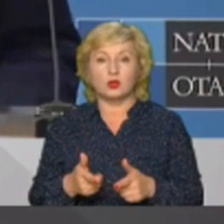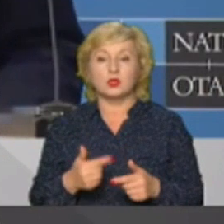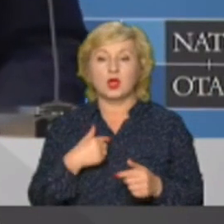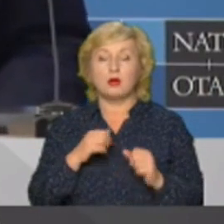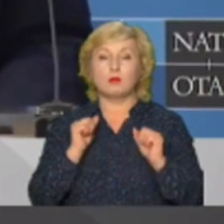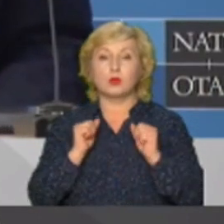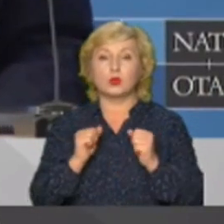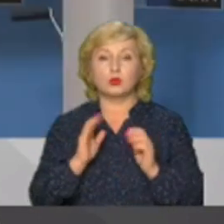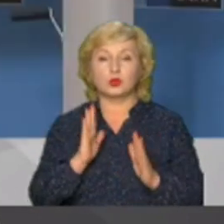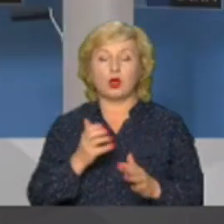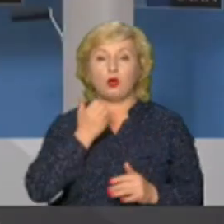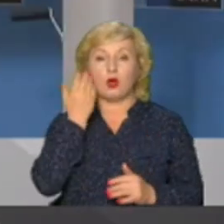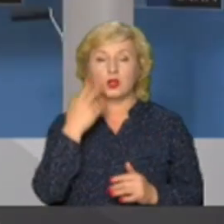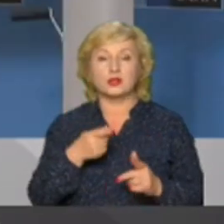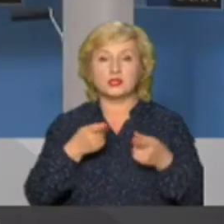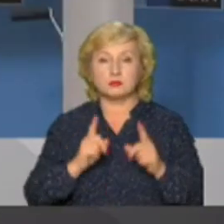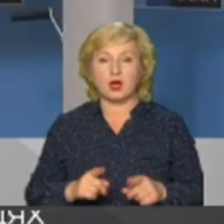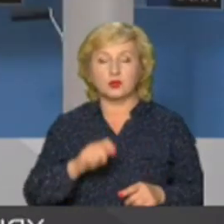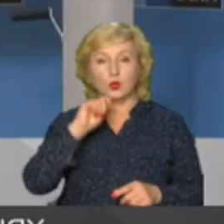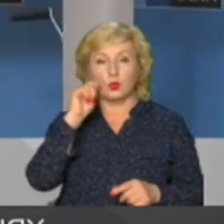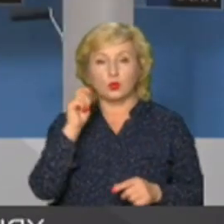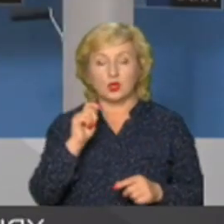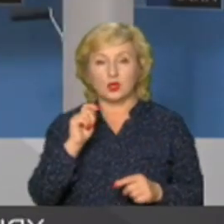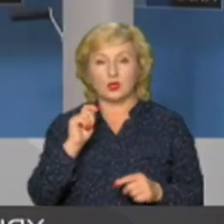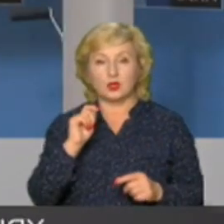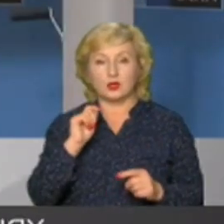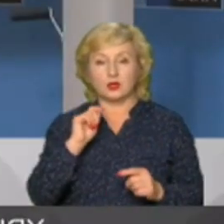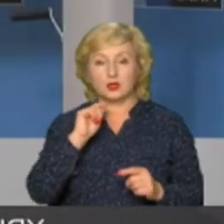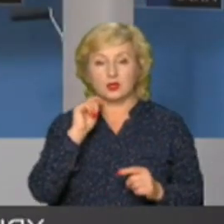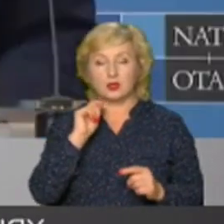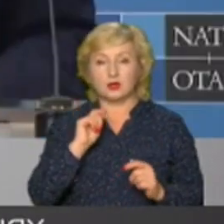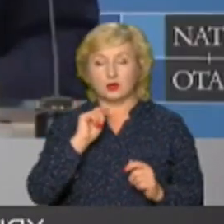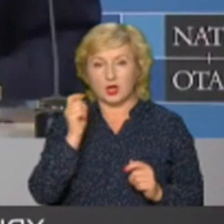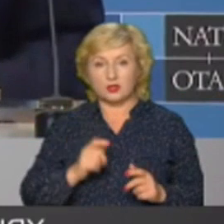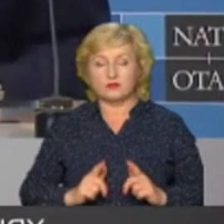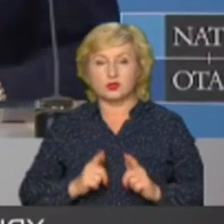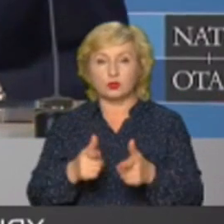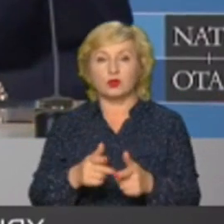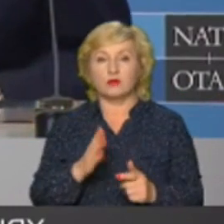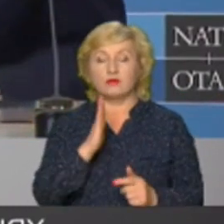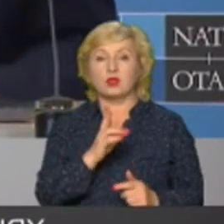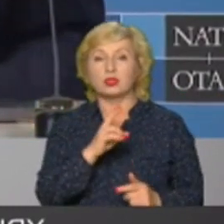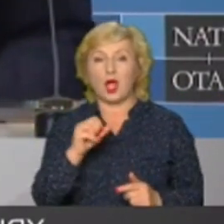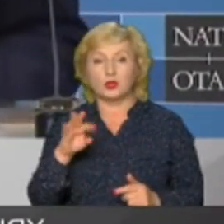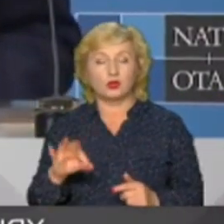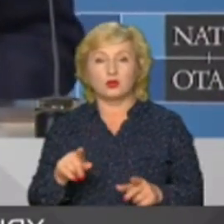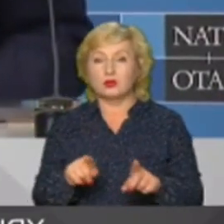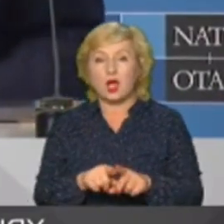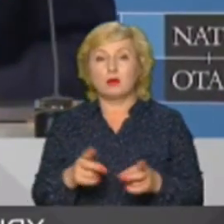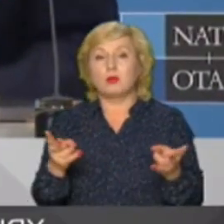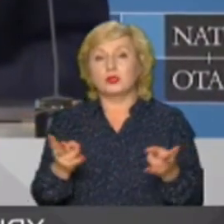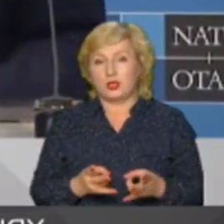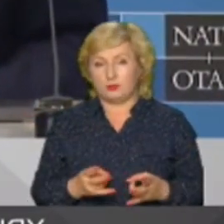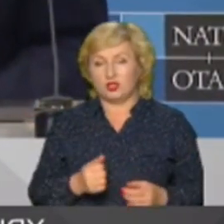тільки буде, коли вже насправді України цей вступ в НАТО не буде так потрібний.